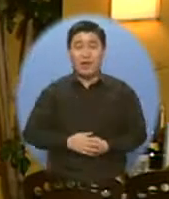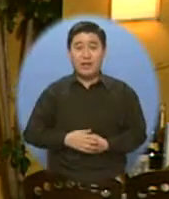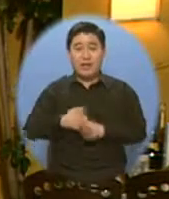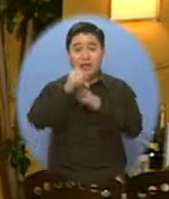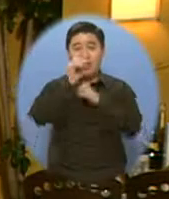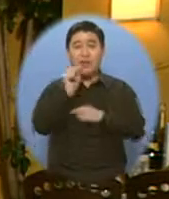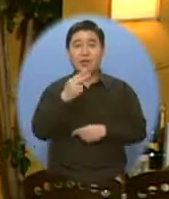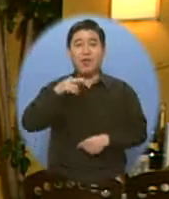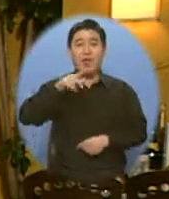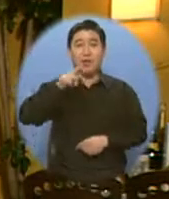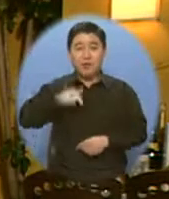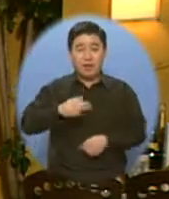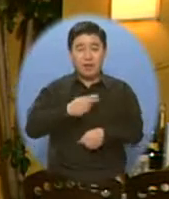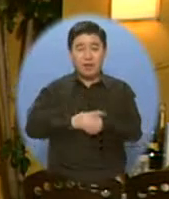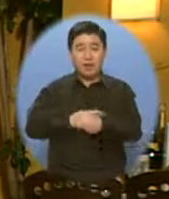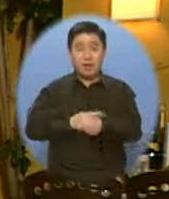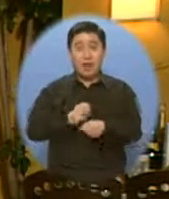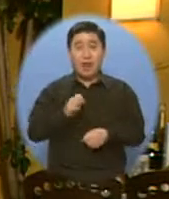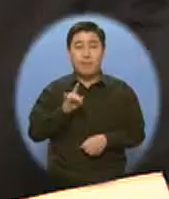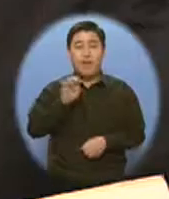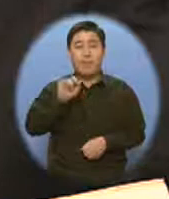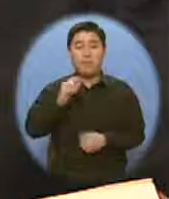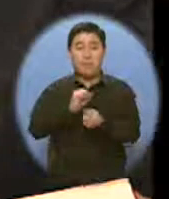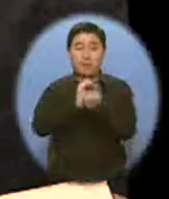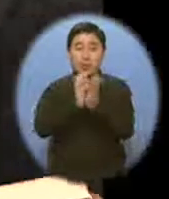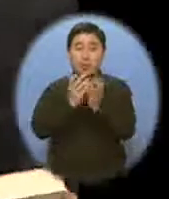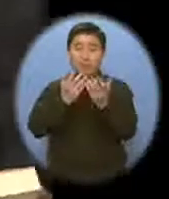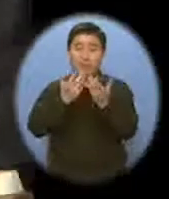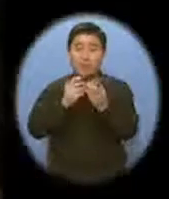메밀꽃 필 무렵의 이런 기 절이 있습니다